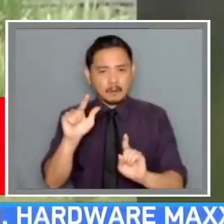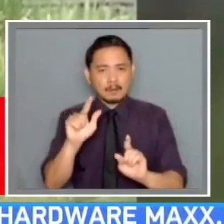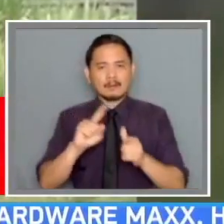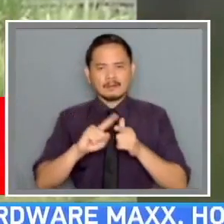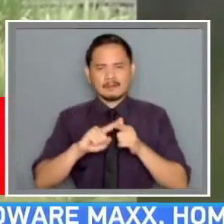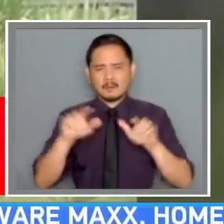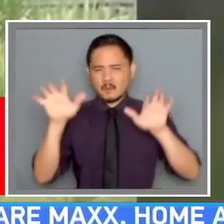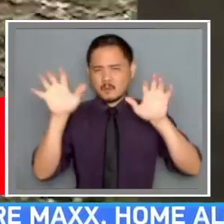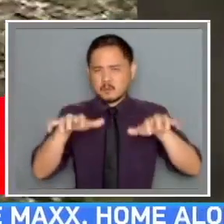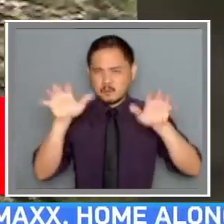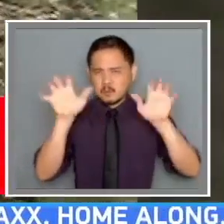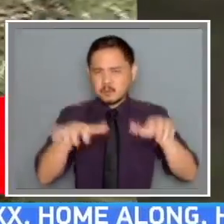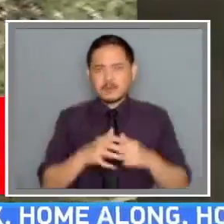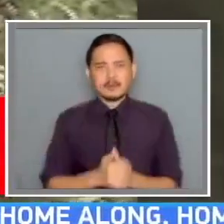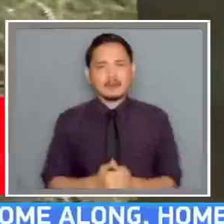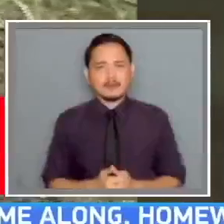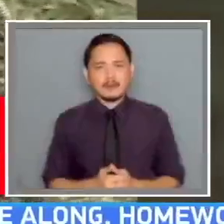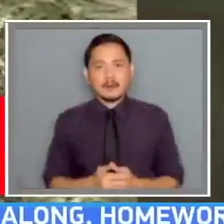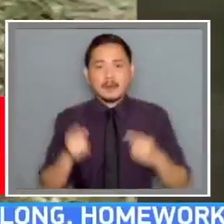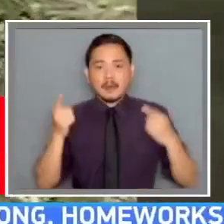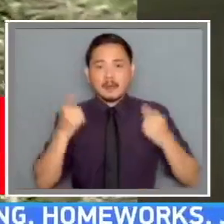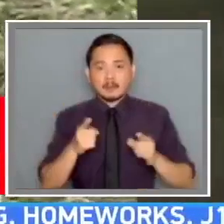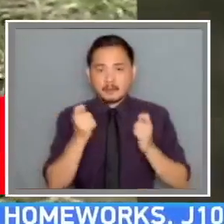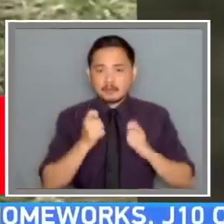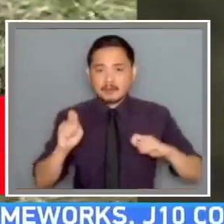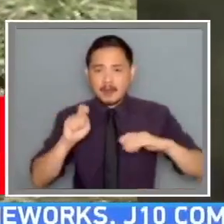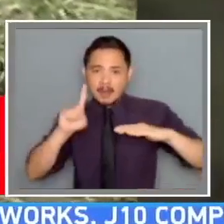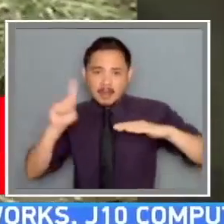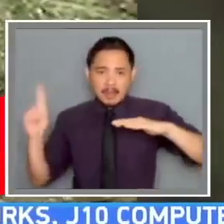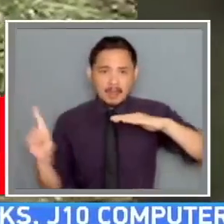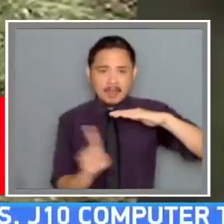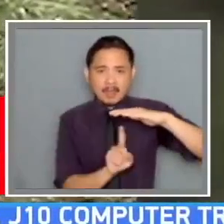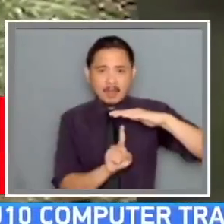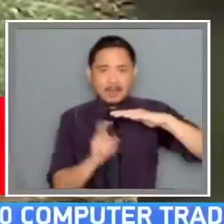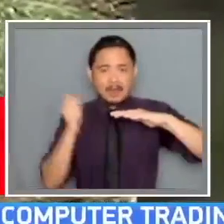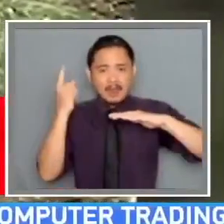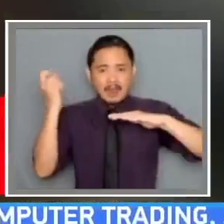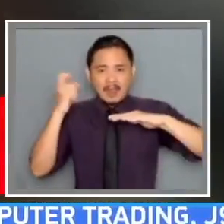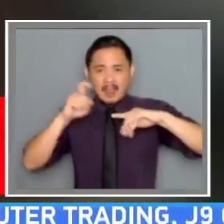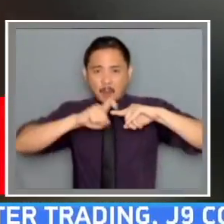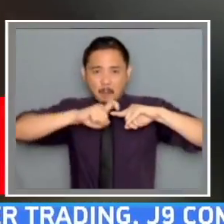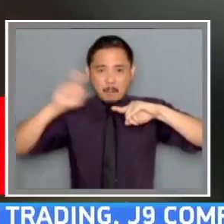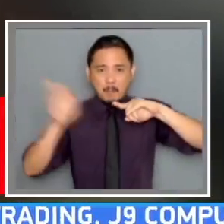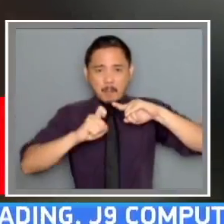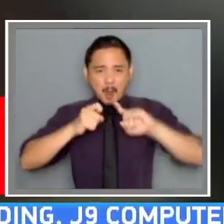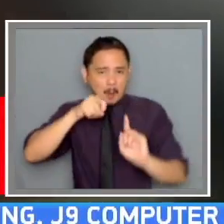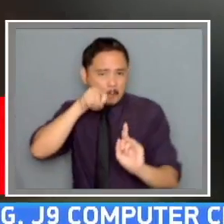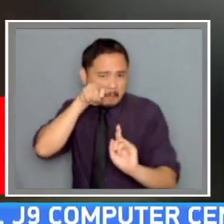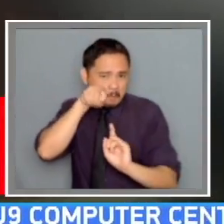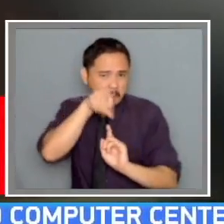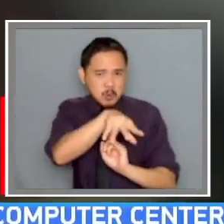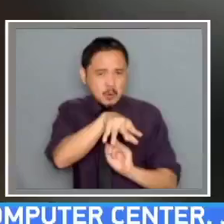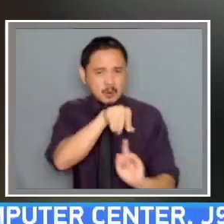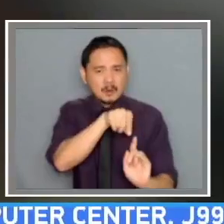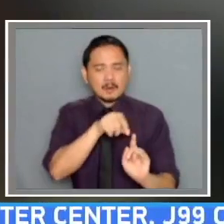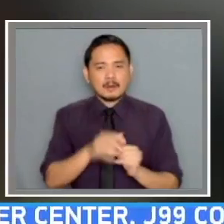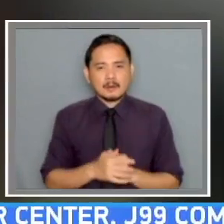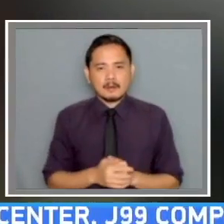lugar, pero sa kasamaang palad, doon tumama ang kidlat. Mabuti naman na ang lagay ngayon ng mga